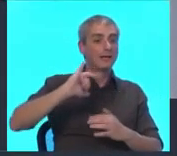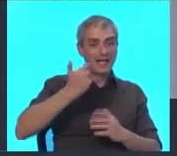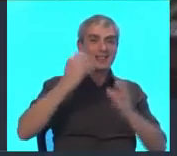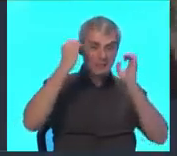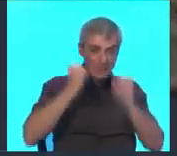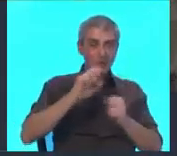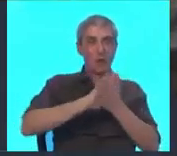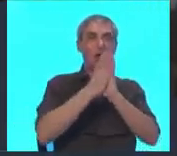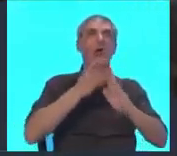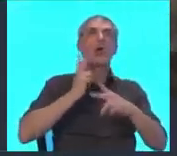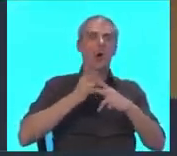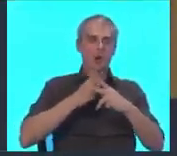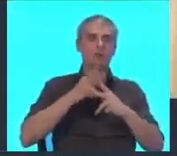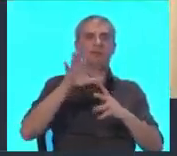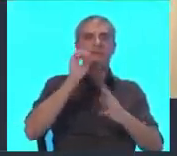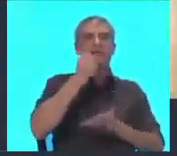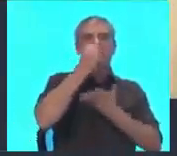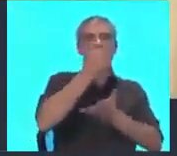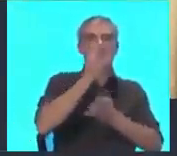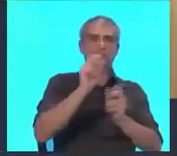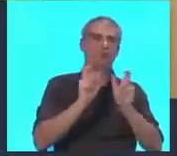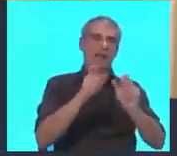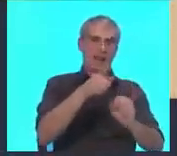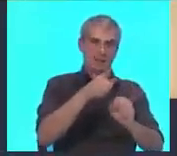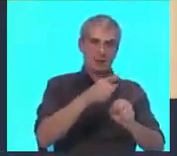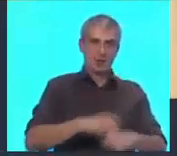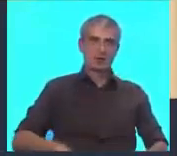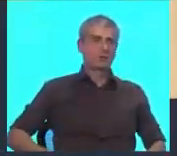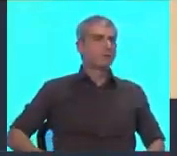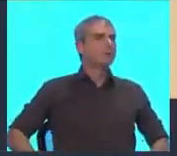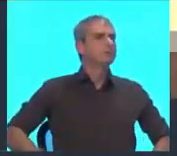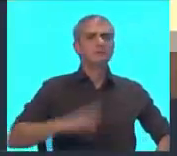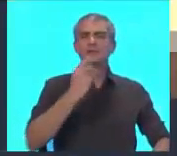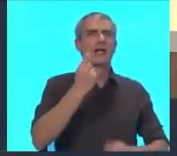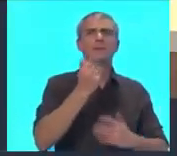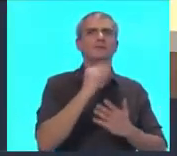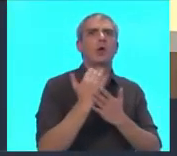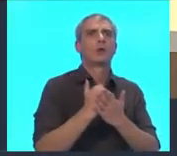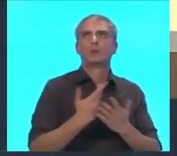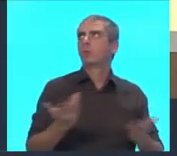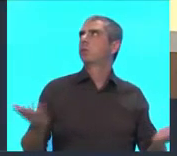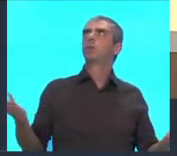גבוהה, יימצא גם התקציב כדי למנוע את זה מהם. כמה כסף זה יכול לחסוך? זה יחסוך.